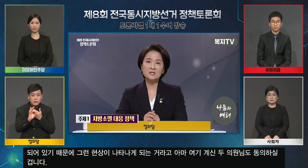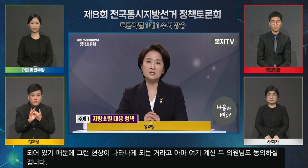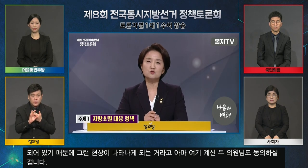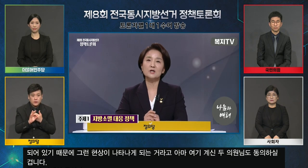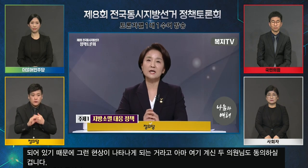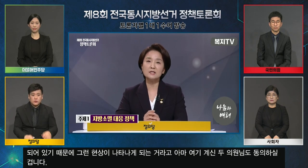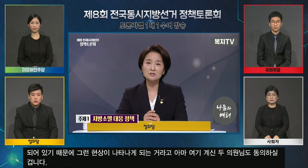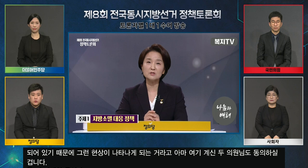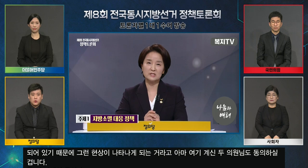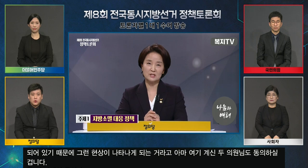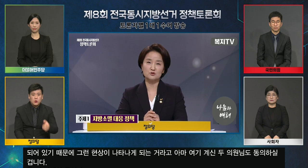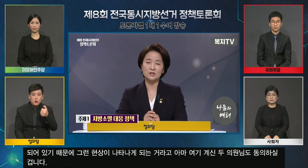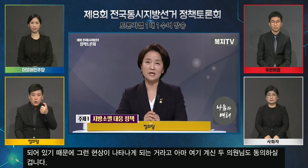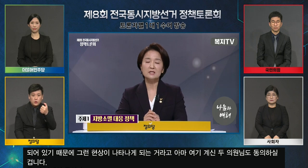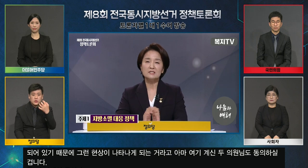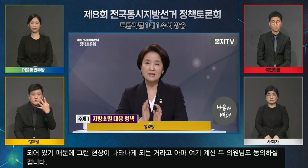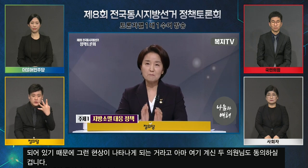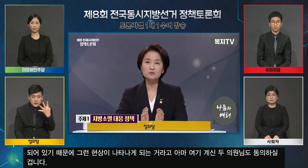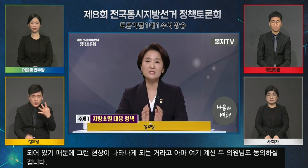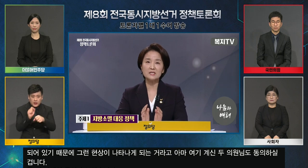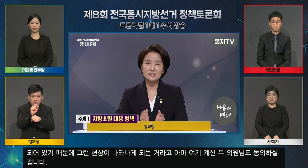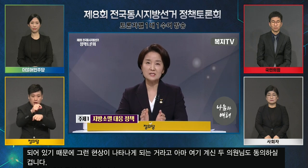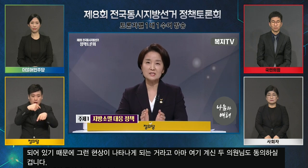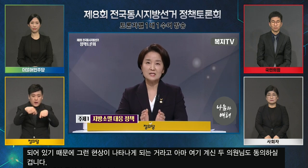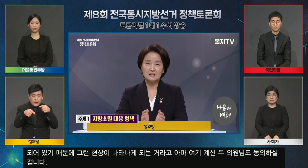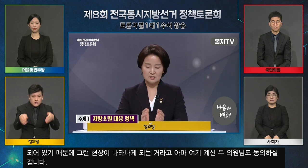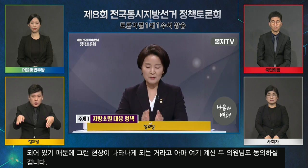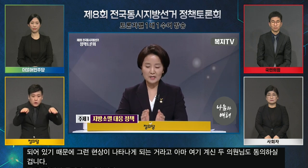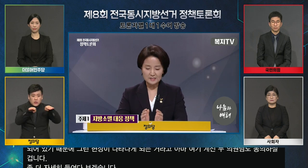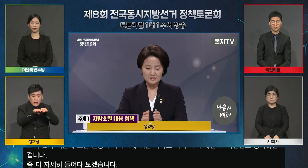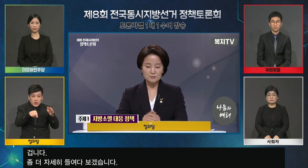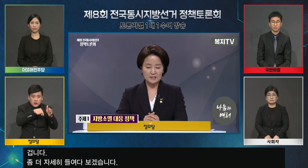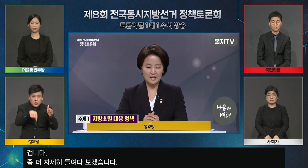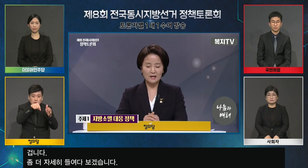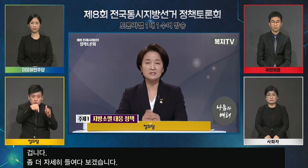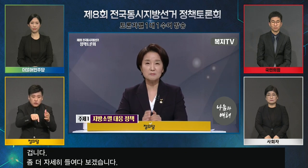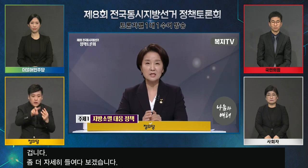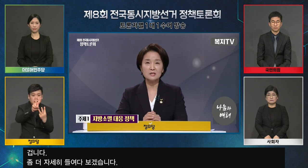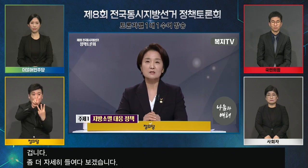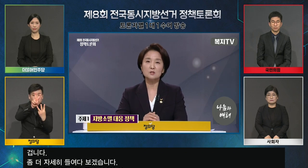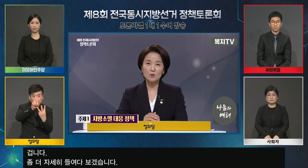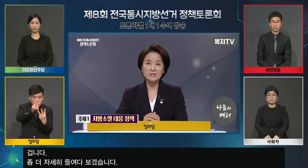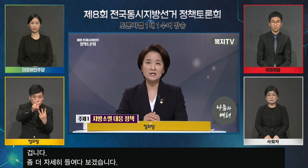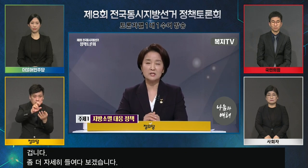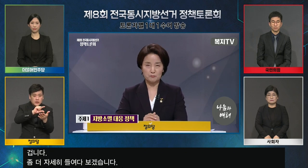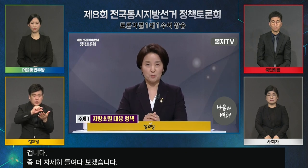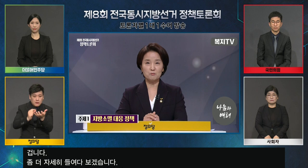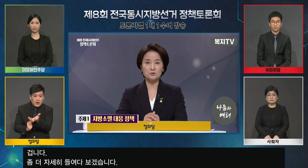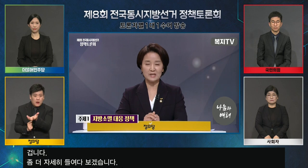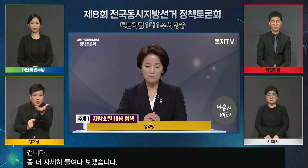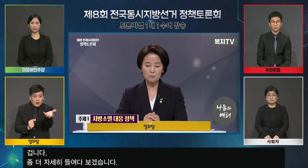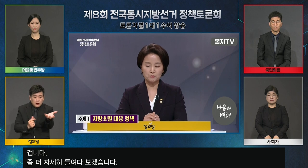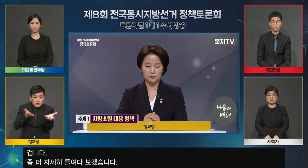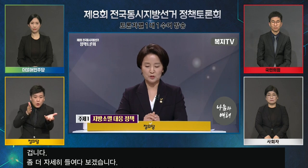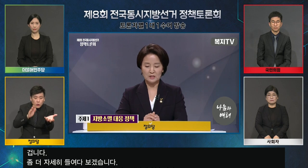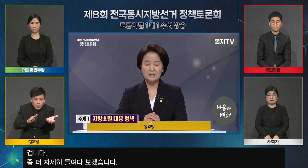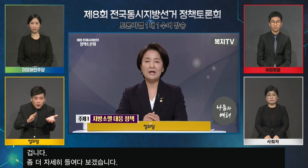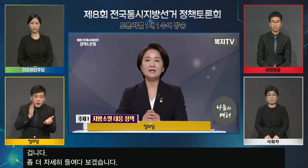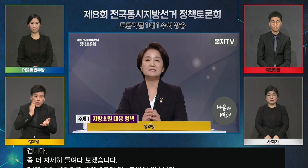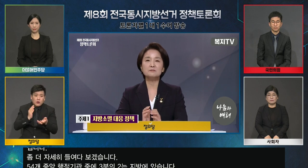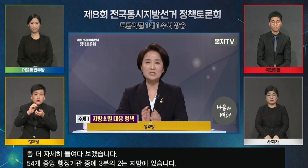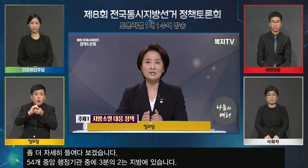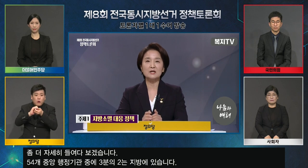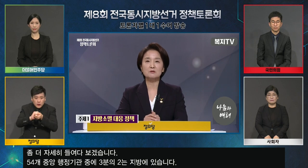54개 중앙행정기관 중에 3분의 2는 지방에 있습니다. 하지만 청와대 입법부 사법부